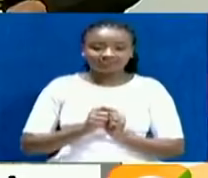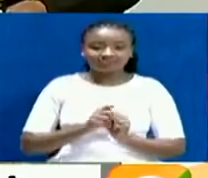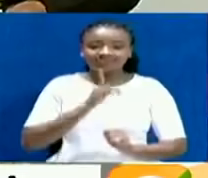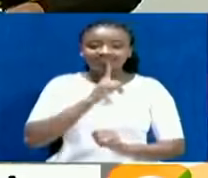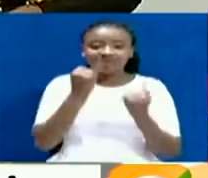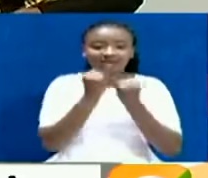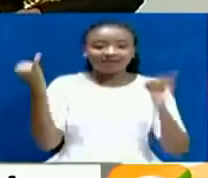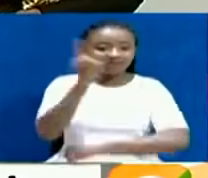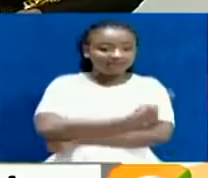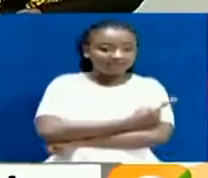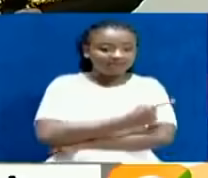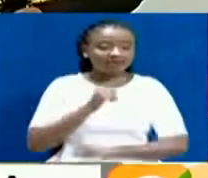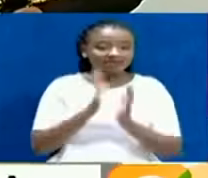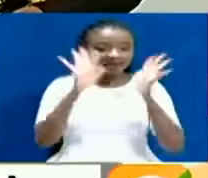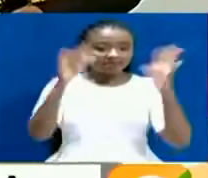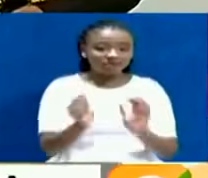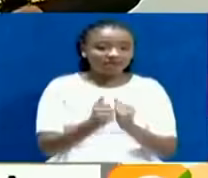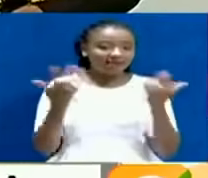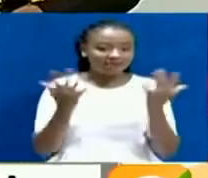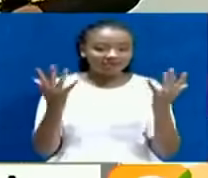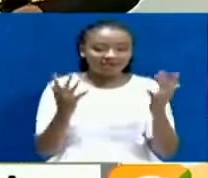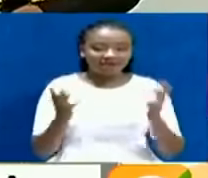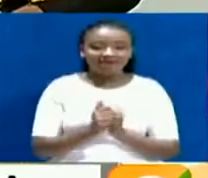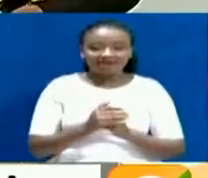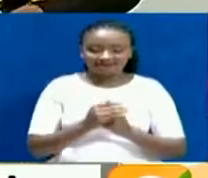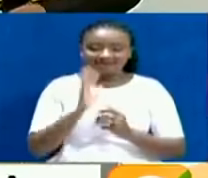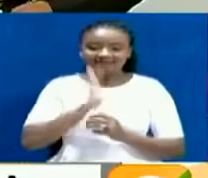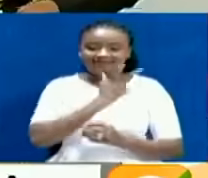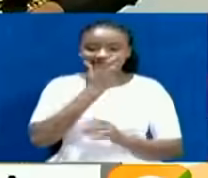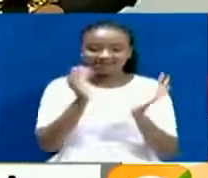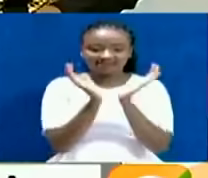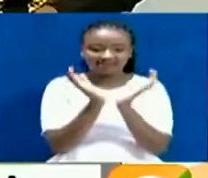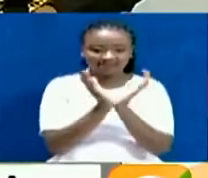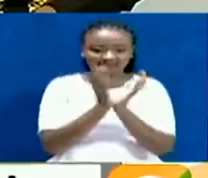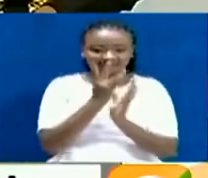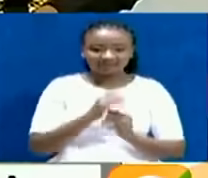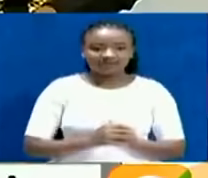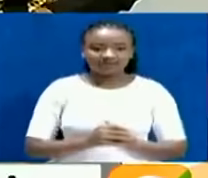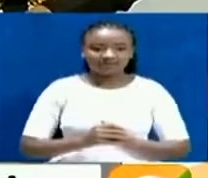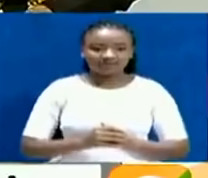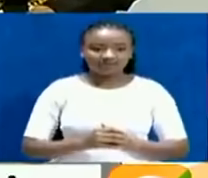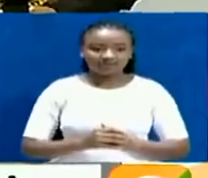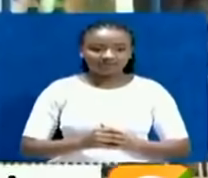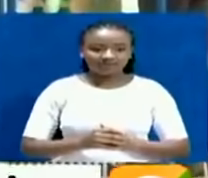za Madaraka zitaandaliwa katika uwanja wa michezo wa Jomo Kenyatta na watu 3,000 pekee watahudhuria.